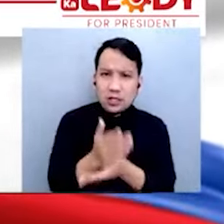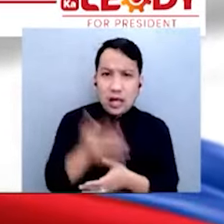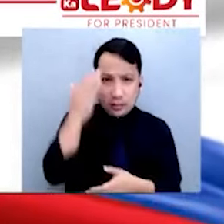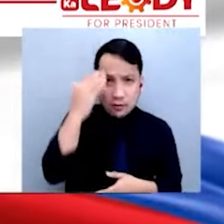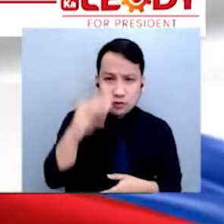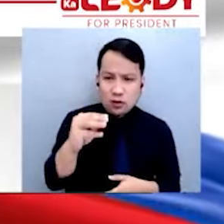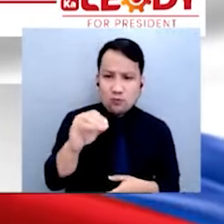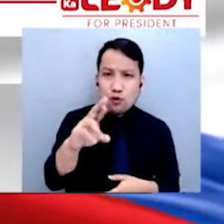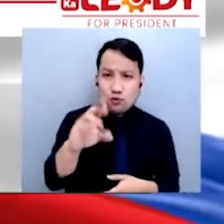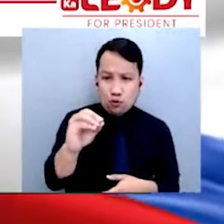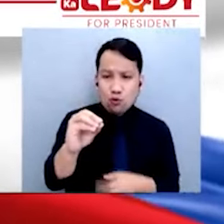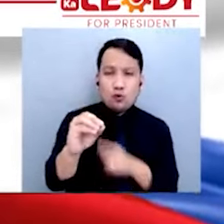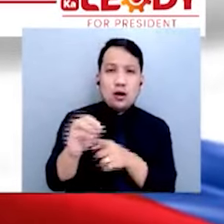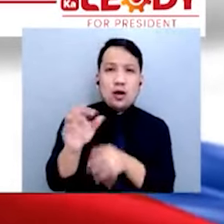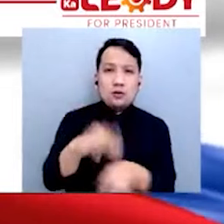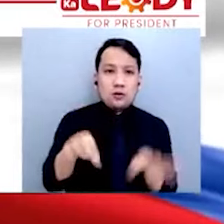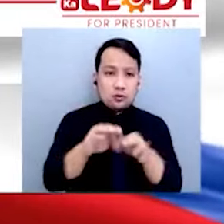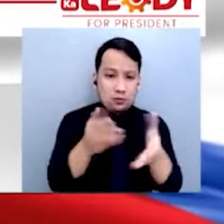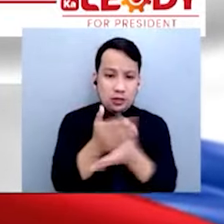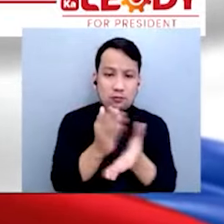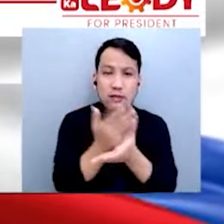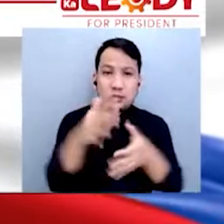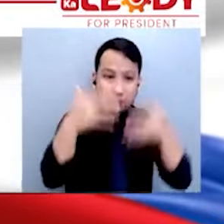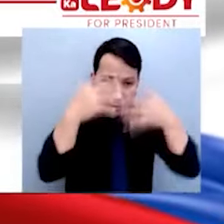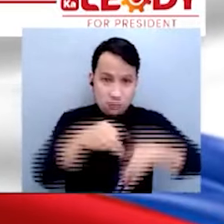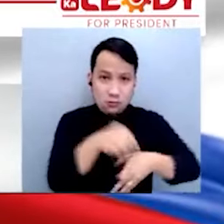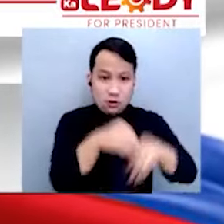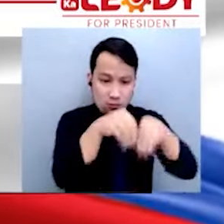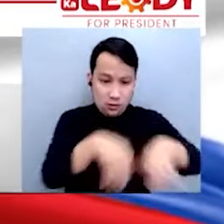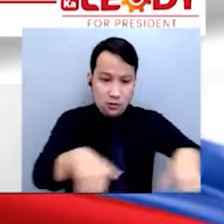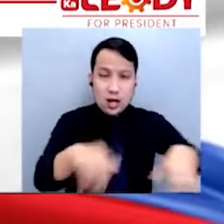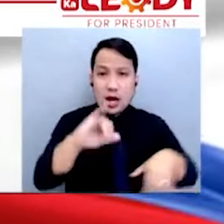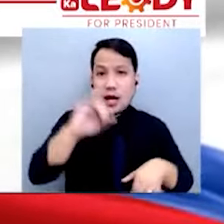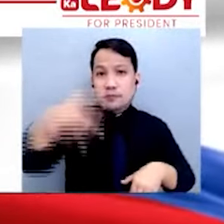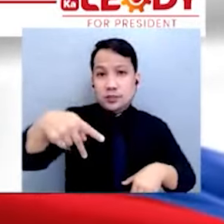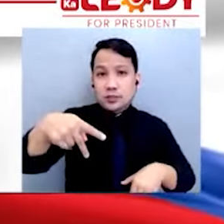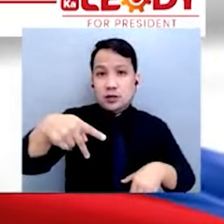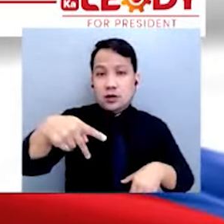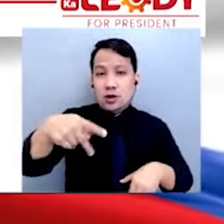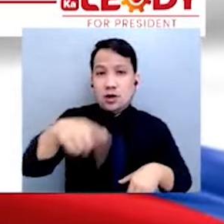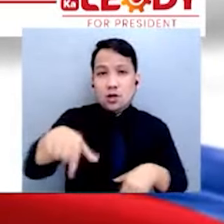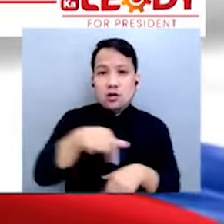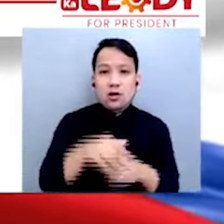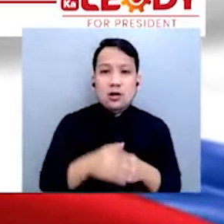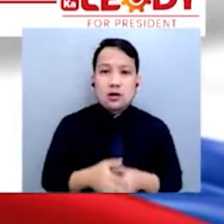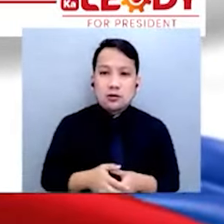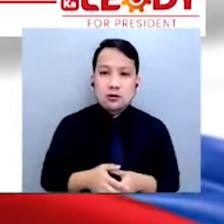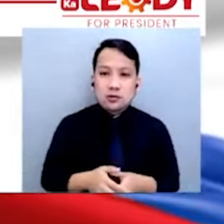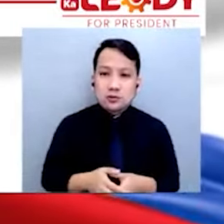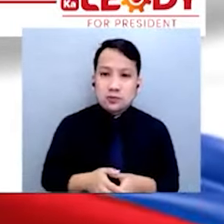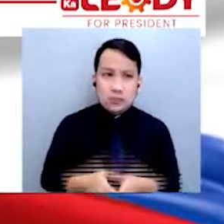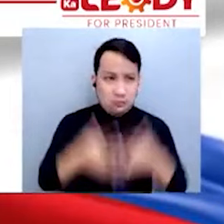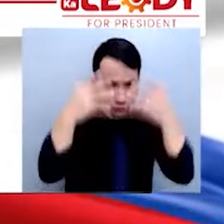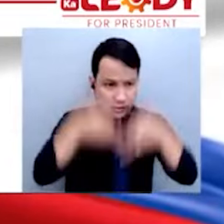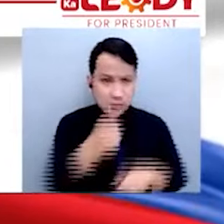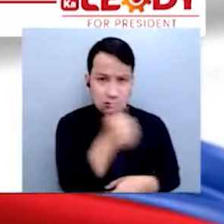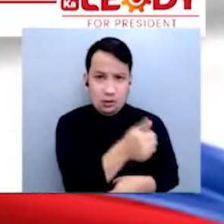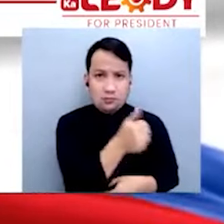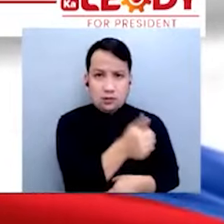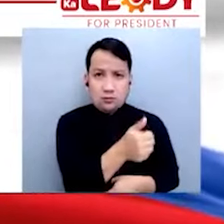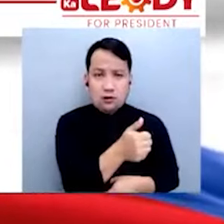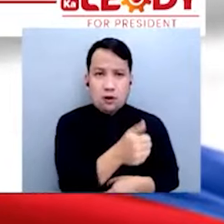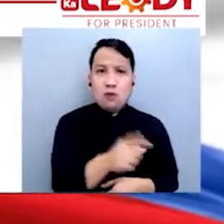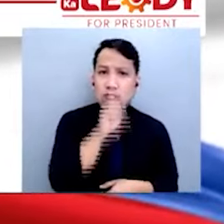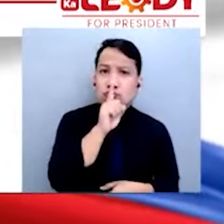kilalanin natin yung kapasyahan ng ating mga kapatid ng mga moro sa pagpapasya sa kailang sarili. Yung